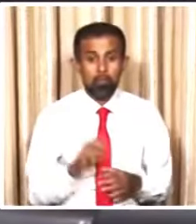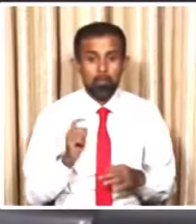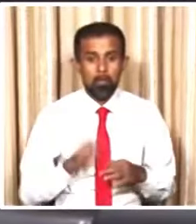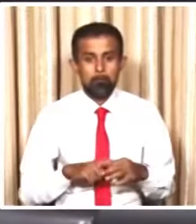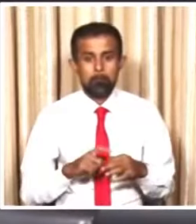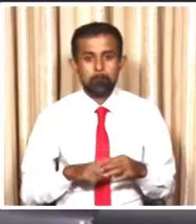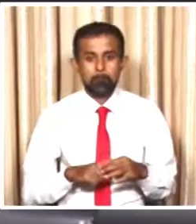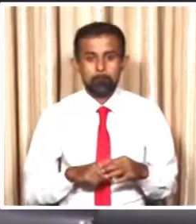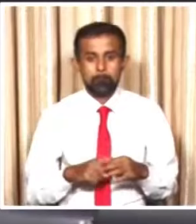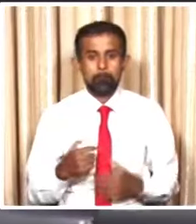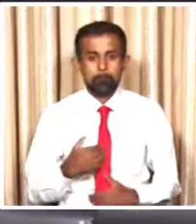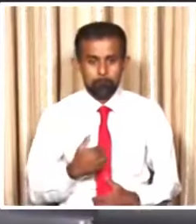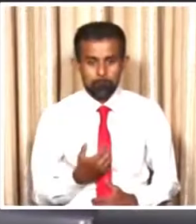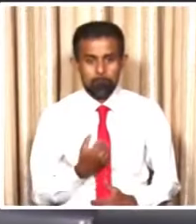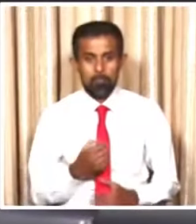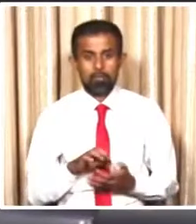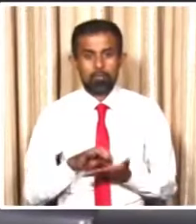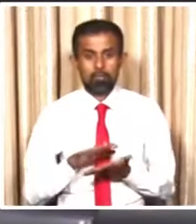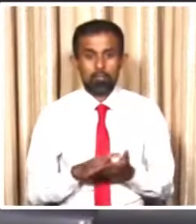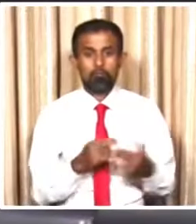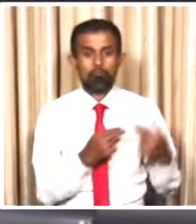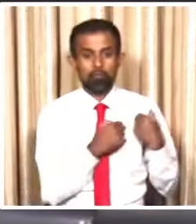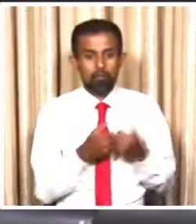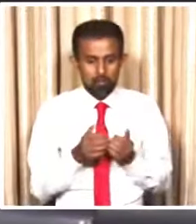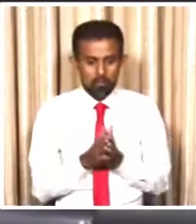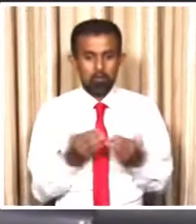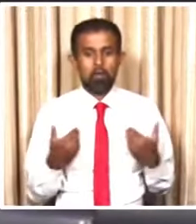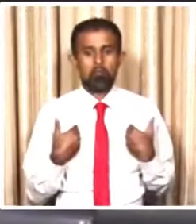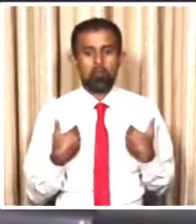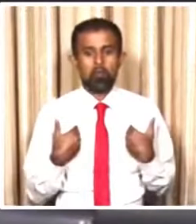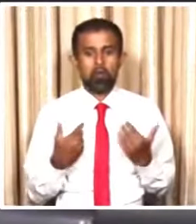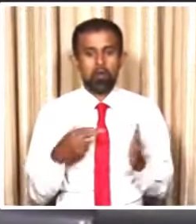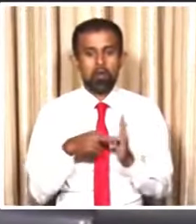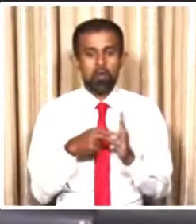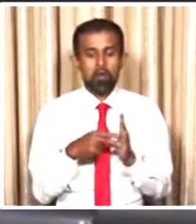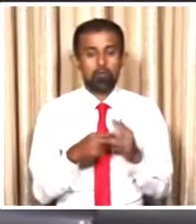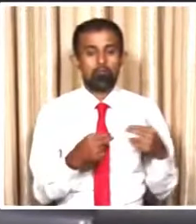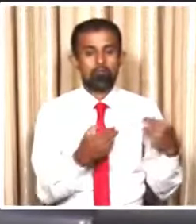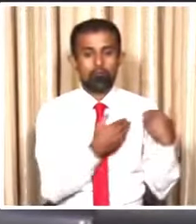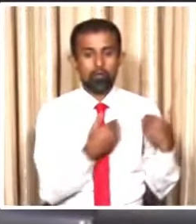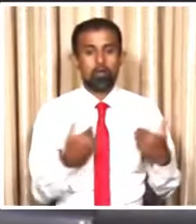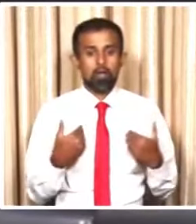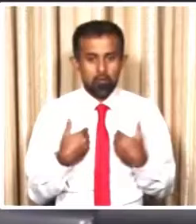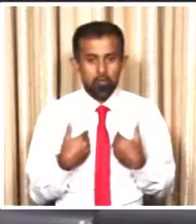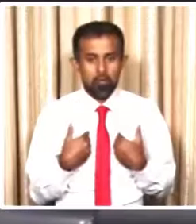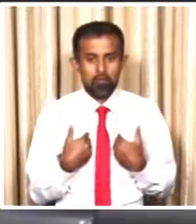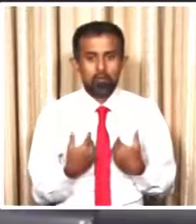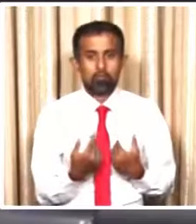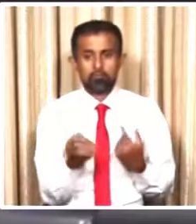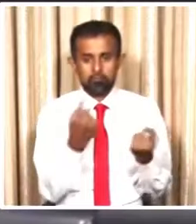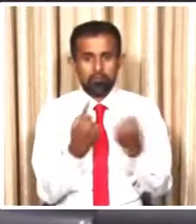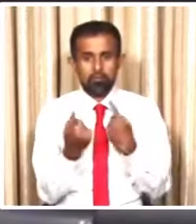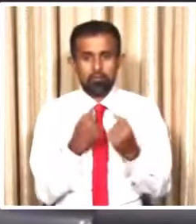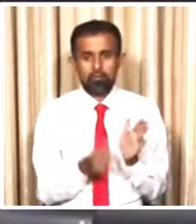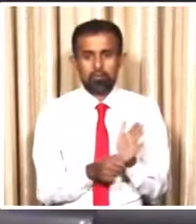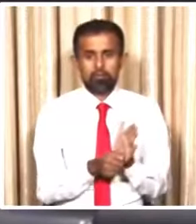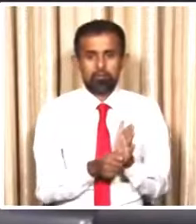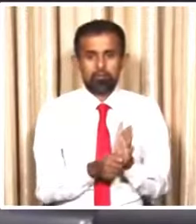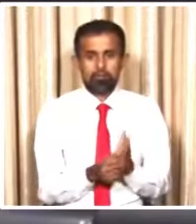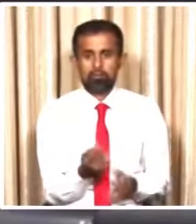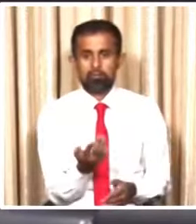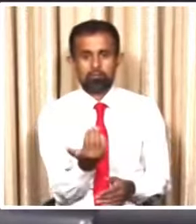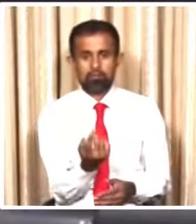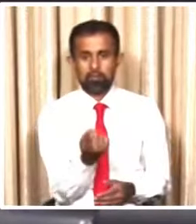වලට අපි ගන්න තීන්දුව වලට වග කියන්න ඕනේ අපි. රටේ ආර්ථිකයට වග කියන්න ඕනේ අපි. ඉල්ලන ඉල්ලන දේවල් චණ්ඩිපාඨ දාලා